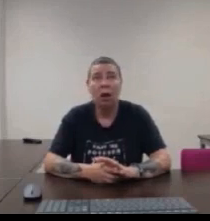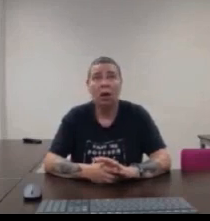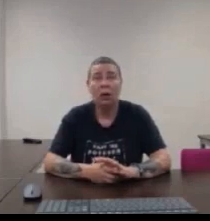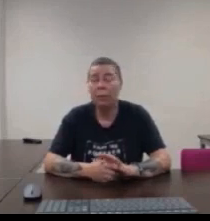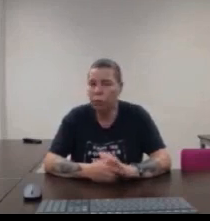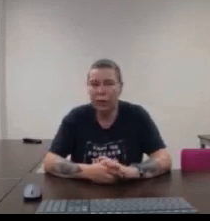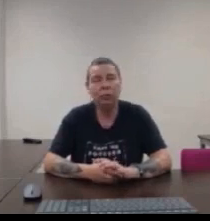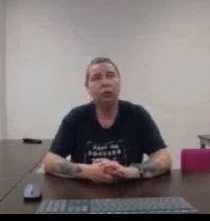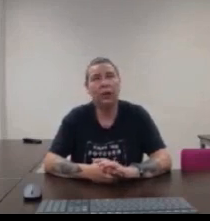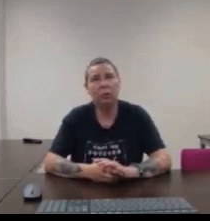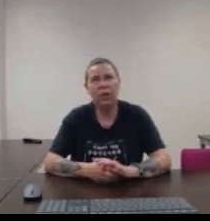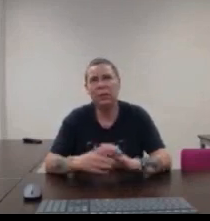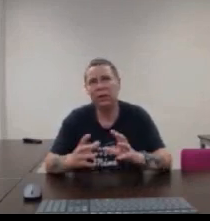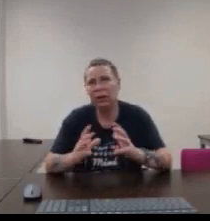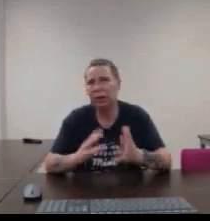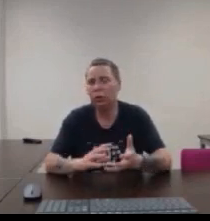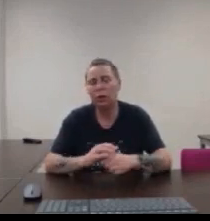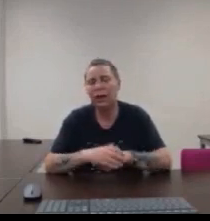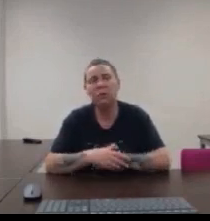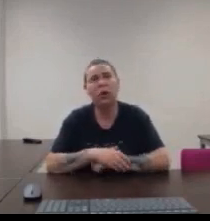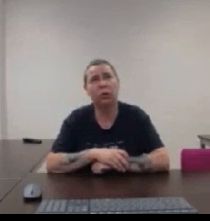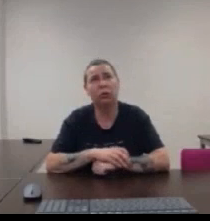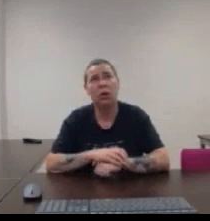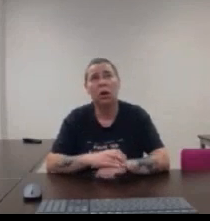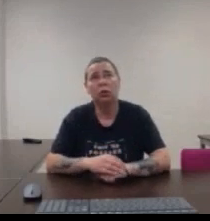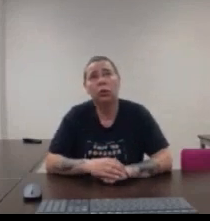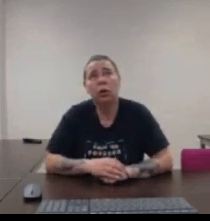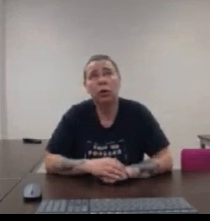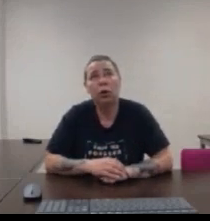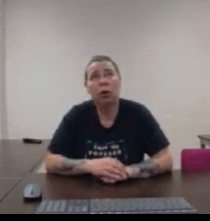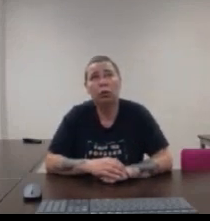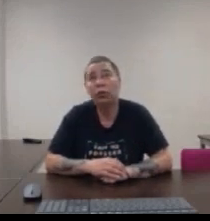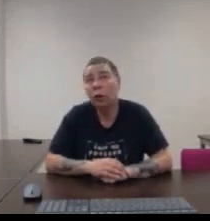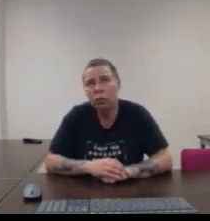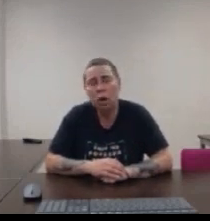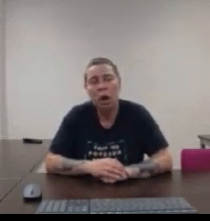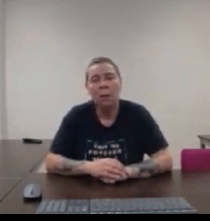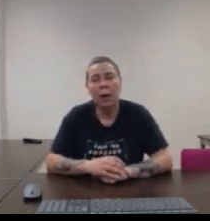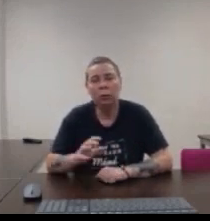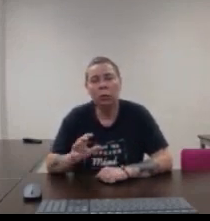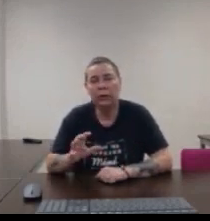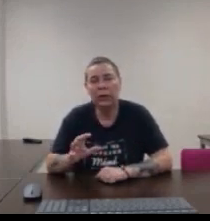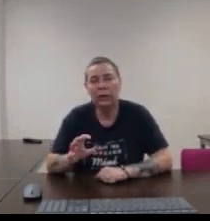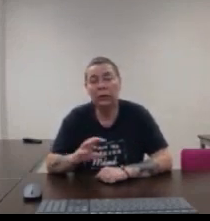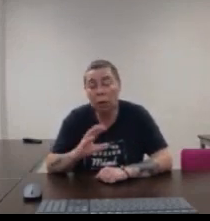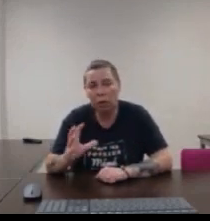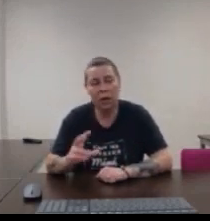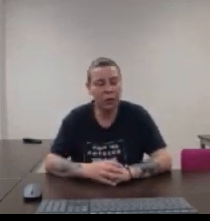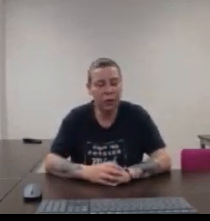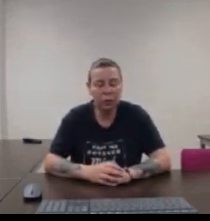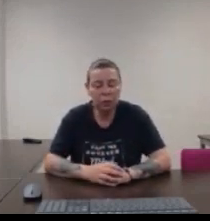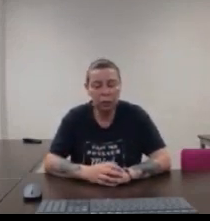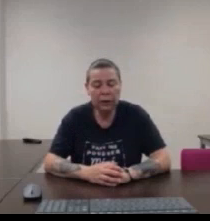là-dessus. Il y a beaucoup d'études qui ont été menées, mais c'est une question qui est relativement récente, donc c'est en cours. Par contre, ce qui